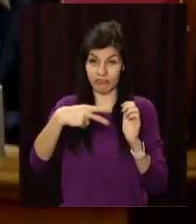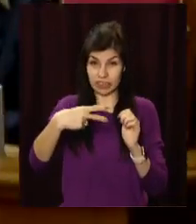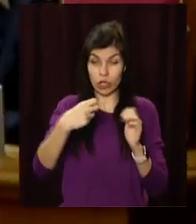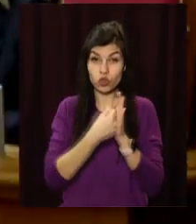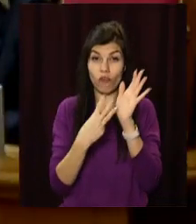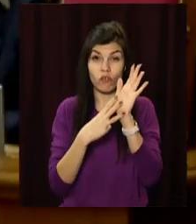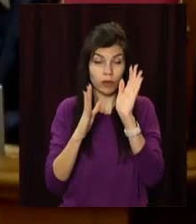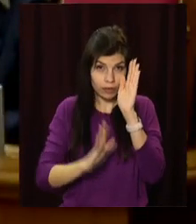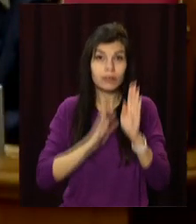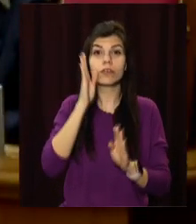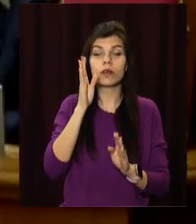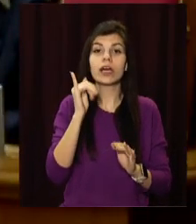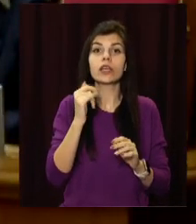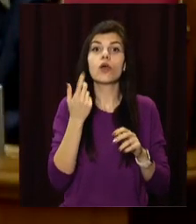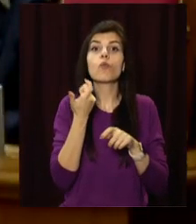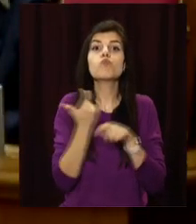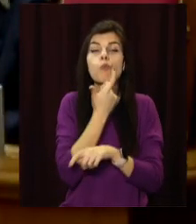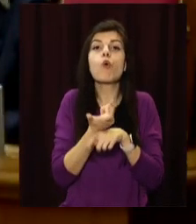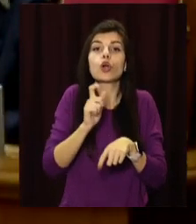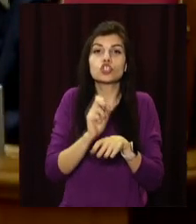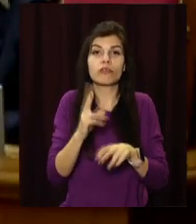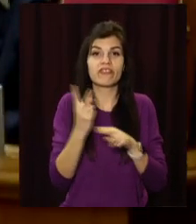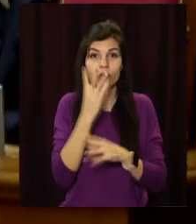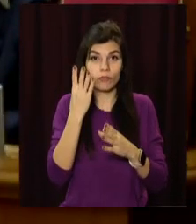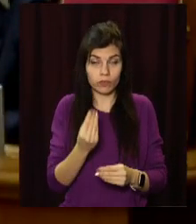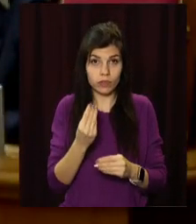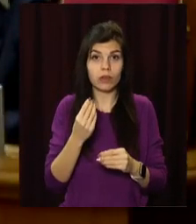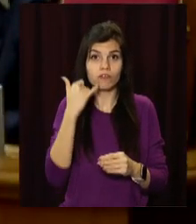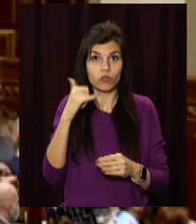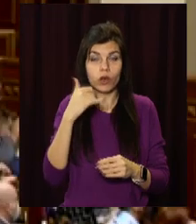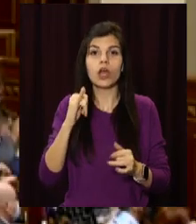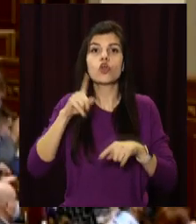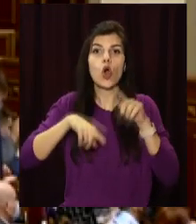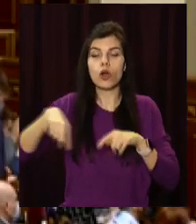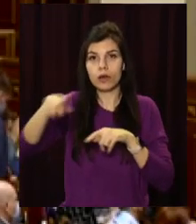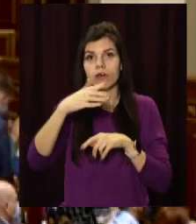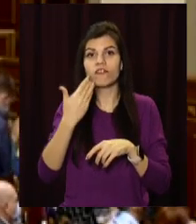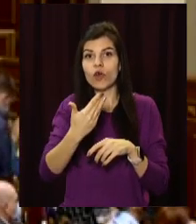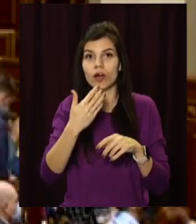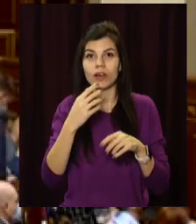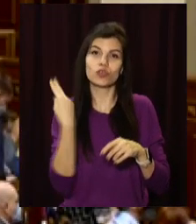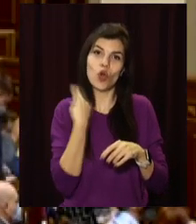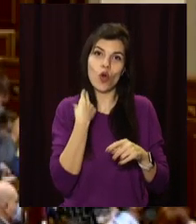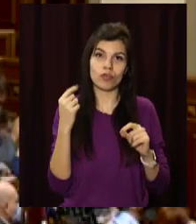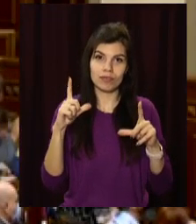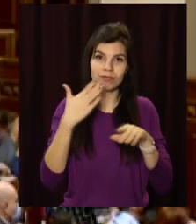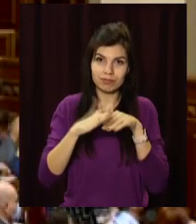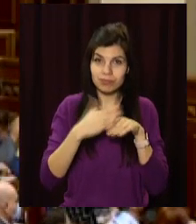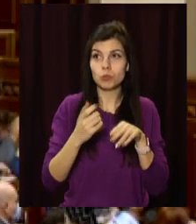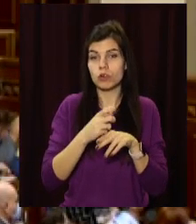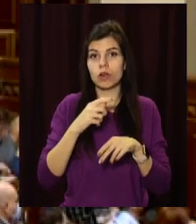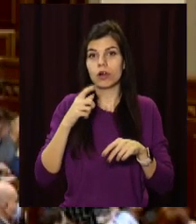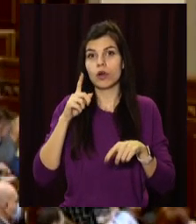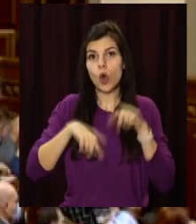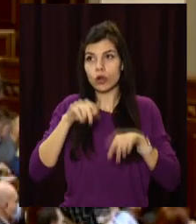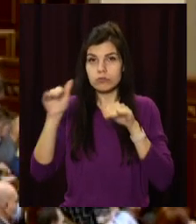а також вимагати від родичів боржника погашення його кредитів. Крім того, НБУ має зробити реєстр колекторських компаній, а